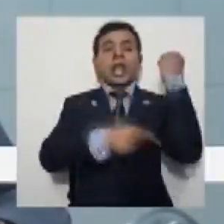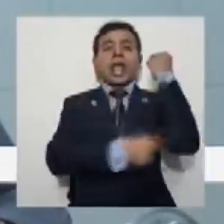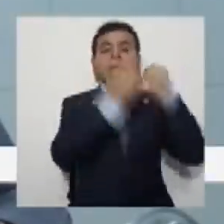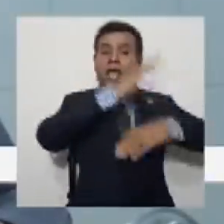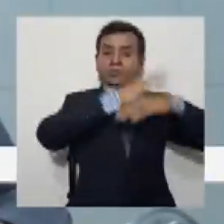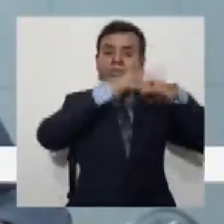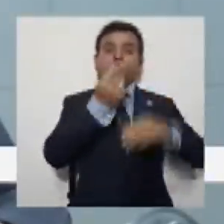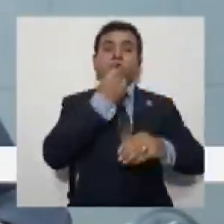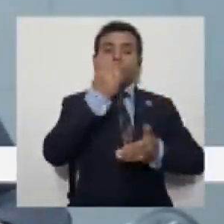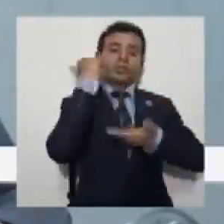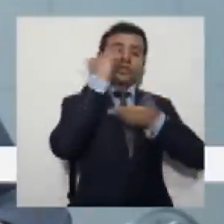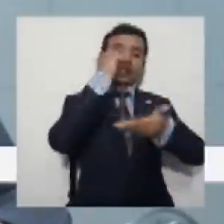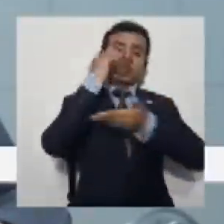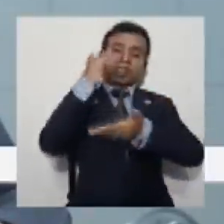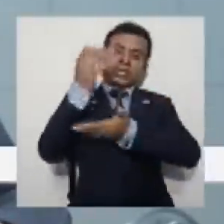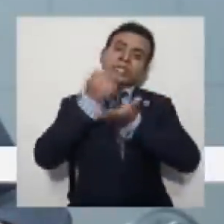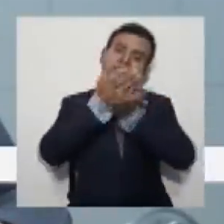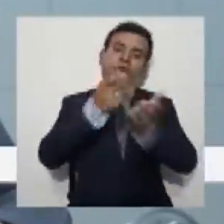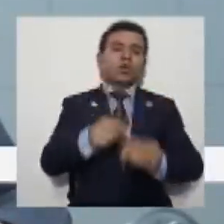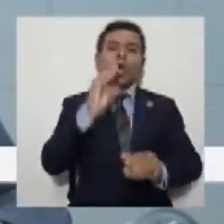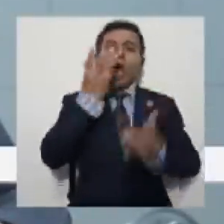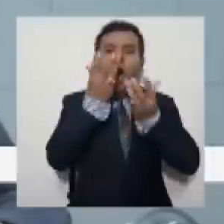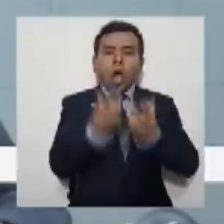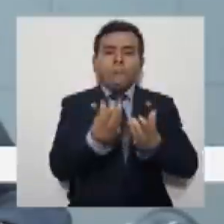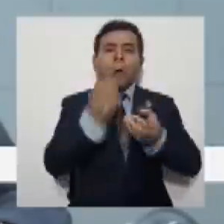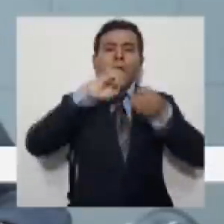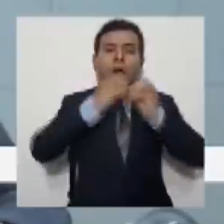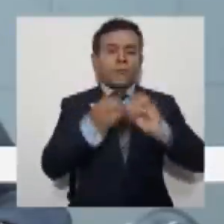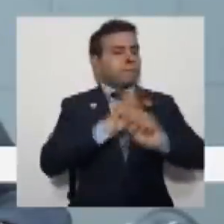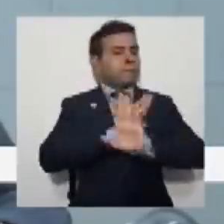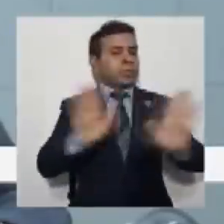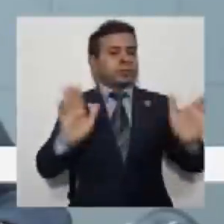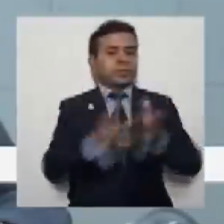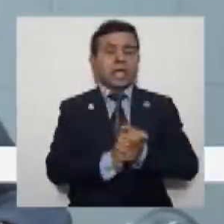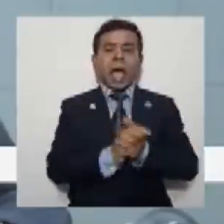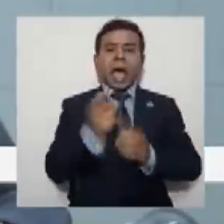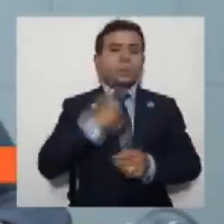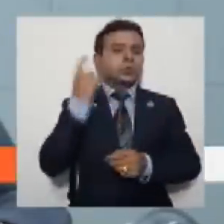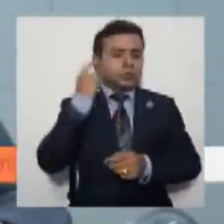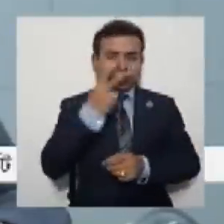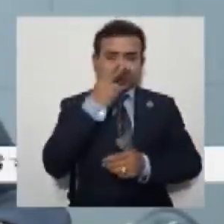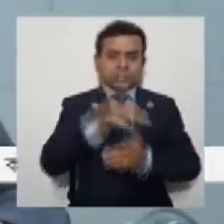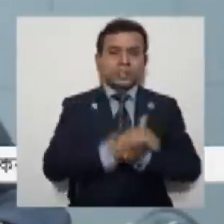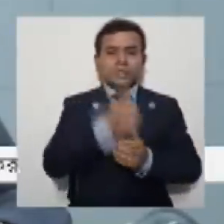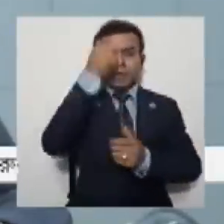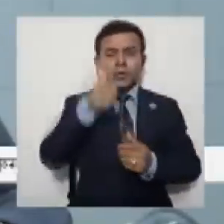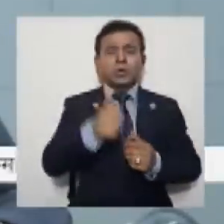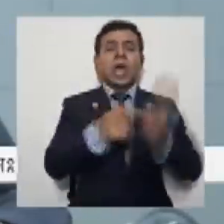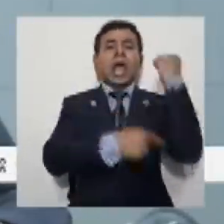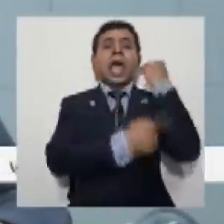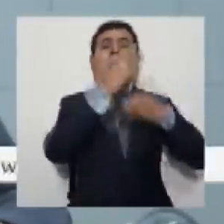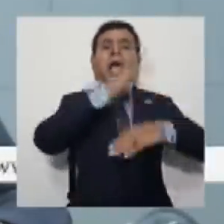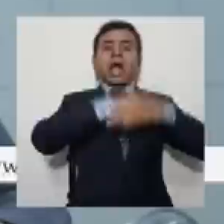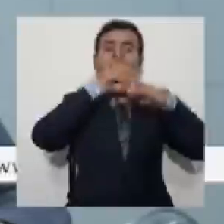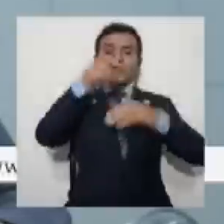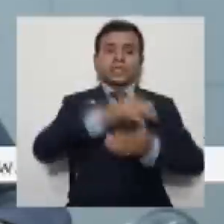আমরা লক্ষ্য করছি বেশ কিছু হাসপাতালে রোগীদের সেবা দিতে গিয়ে আমাদের ডাক্তার, নার্স এবং স্বাস্থ্যকর্মী আক্রান্ত হয়েছে।